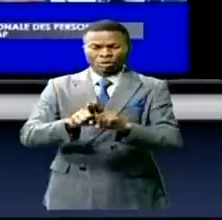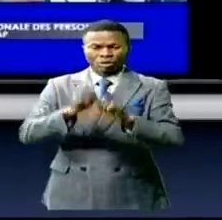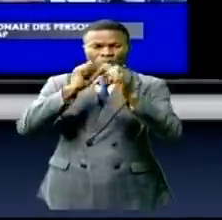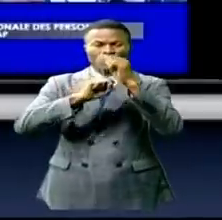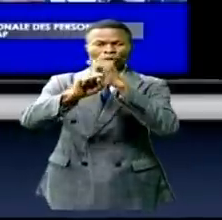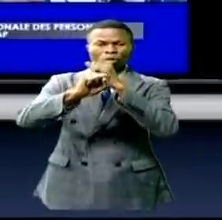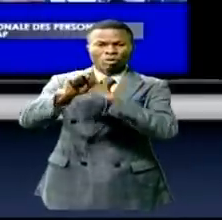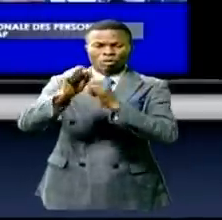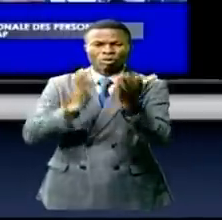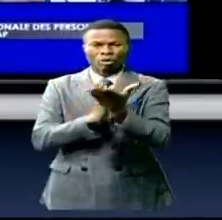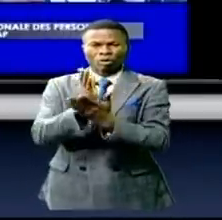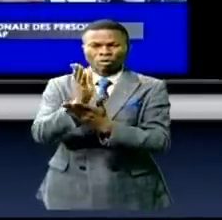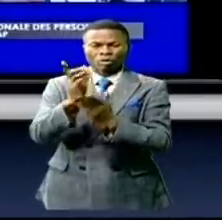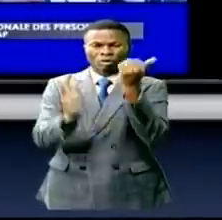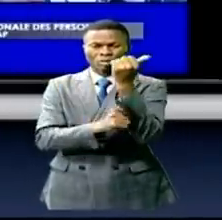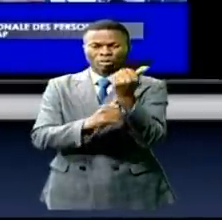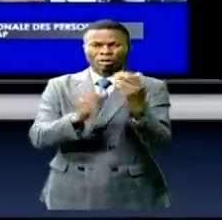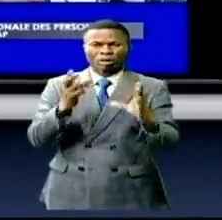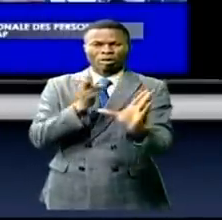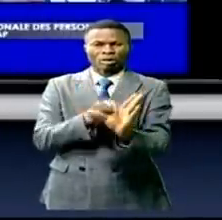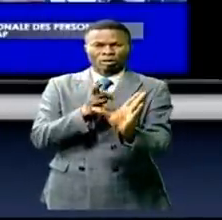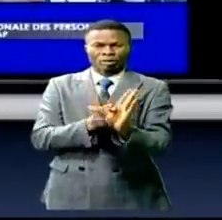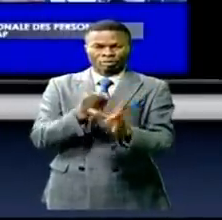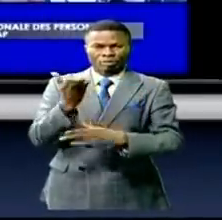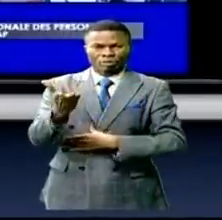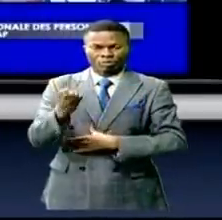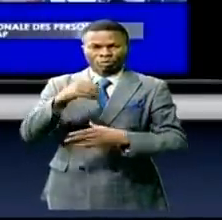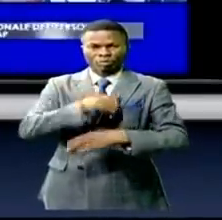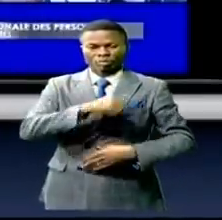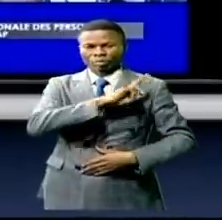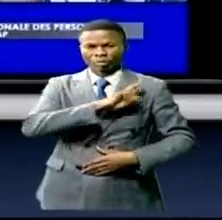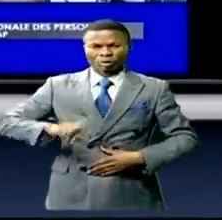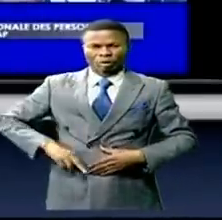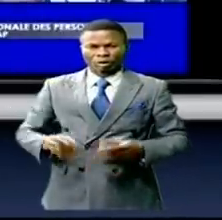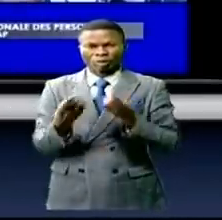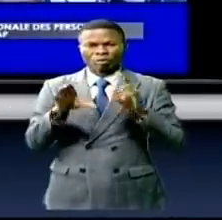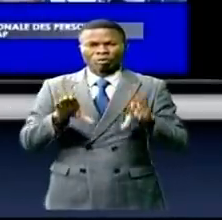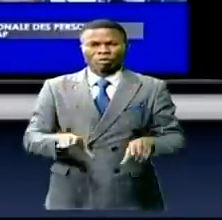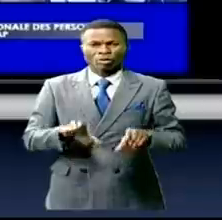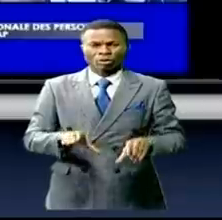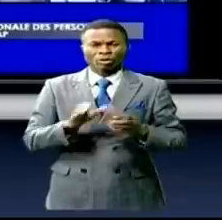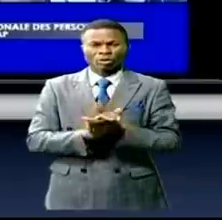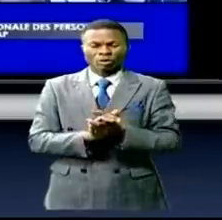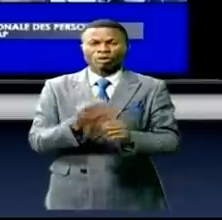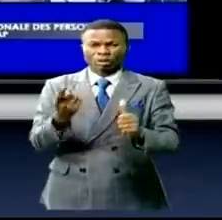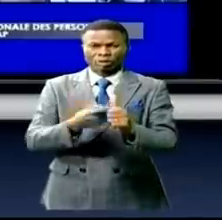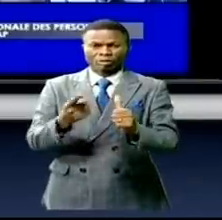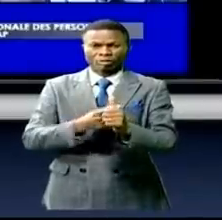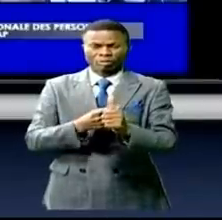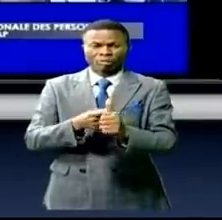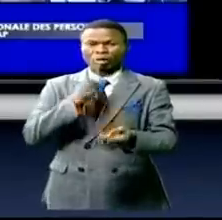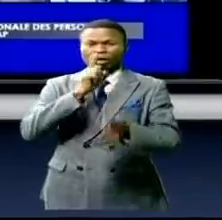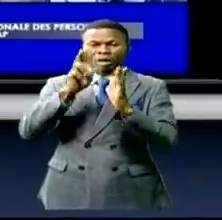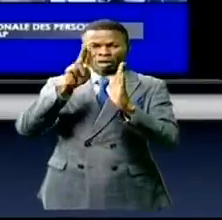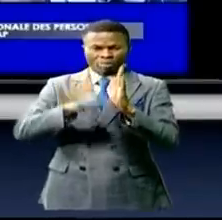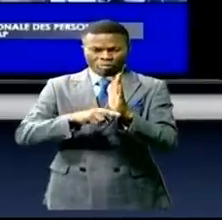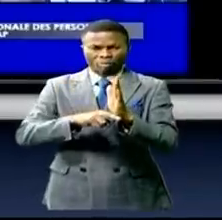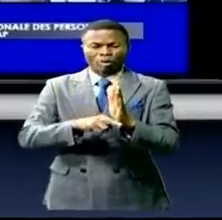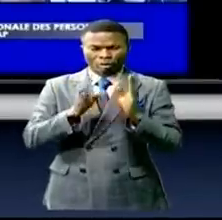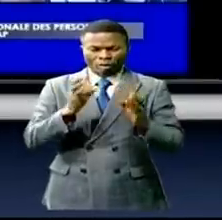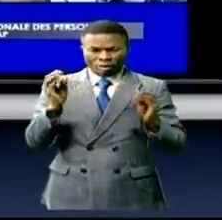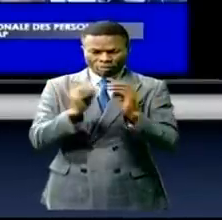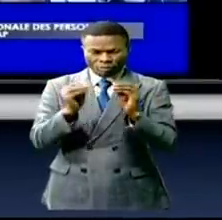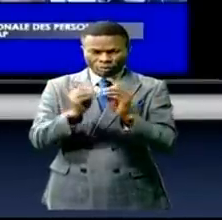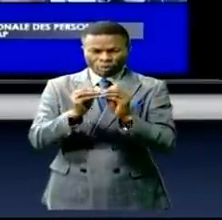de droits des personnes vivant avec handicap en république démocratique du congo d'ailleurs le parlement siège pour